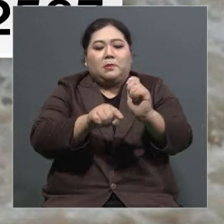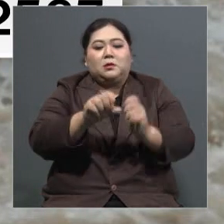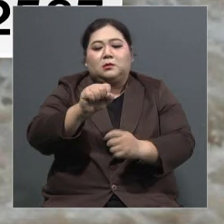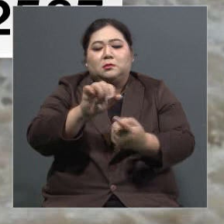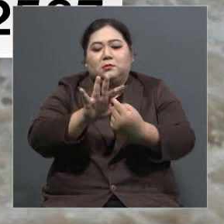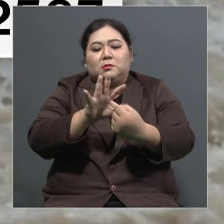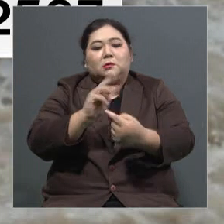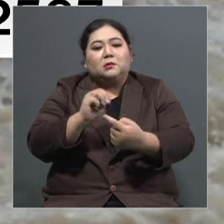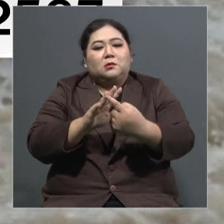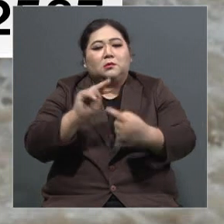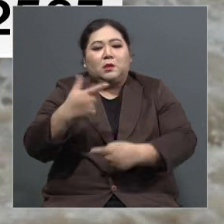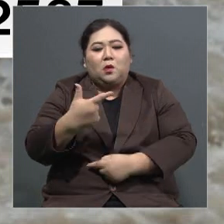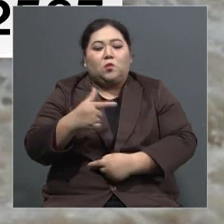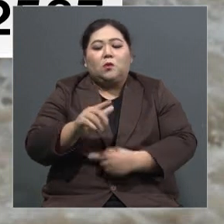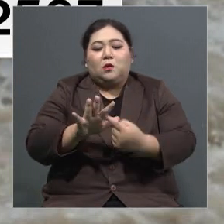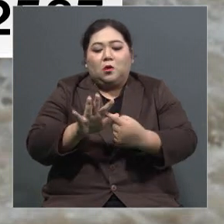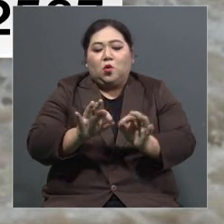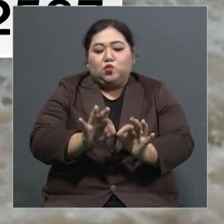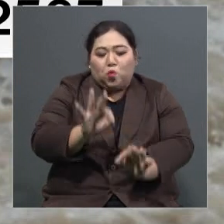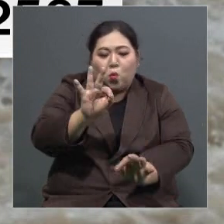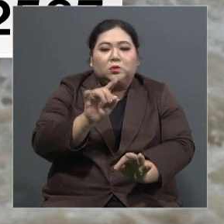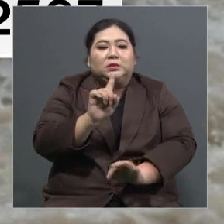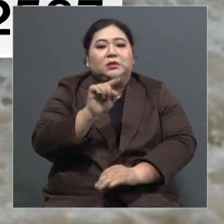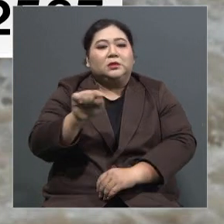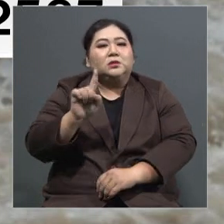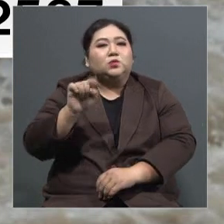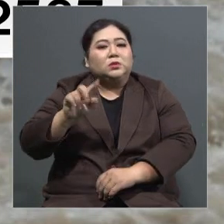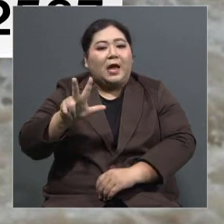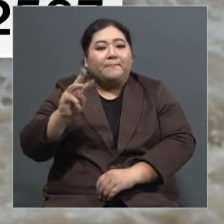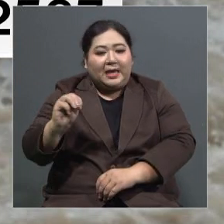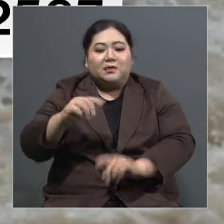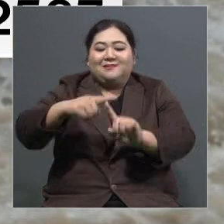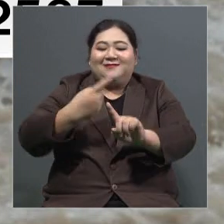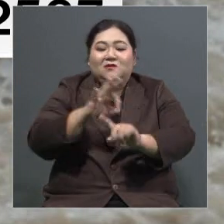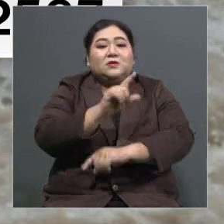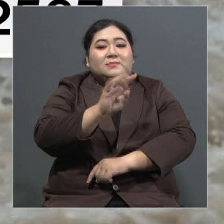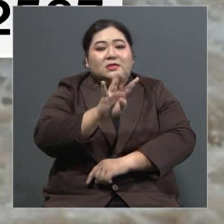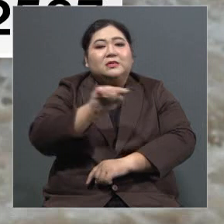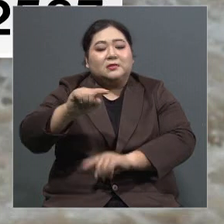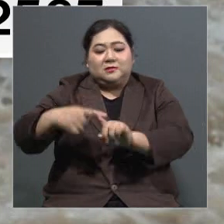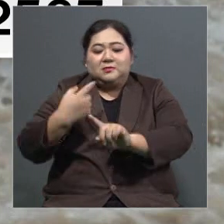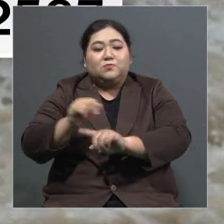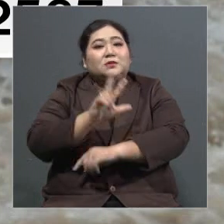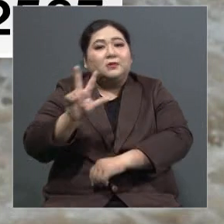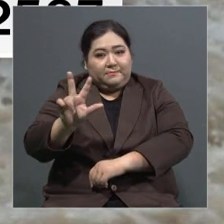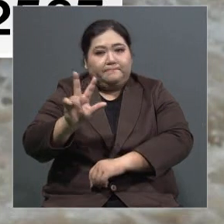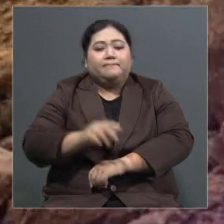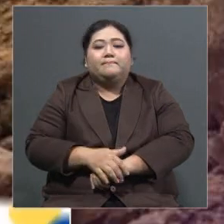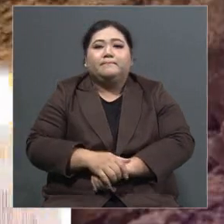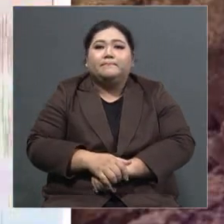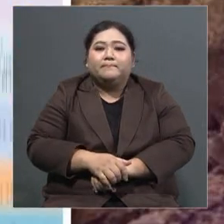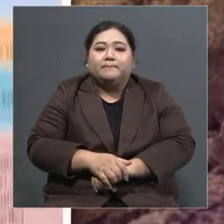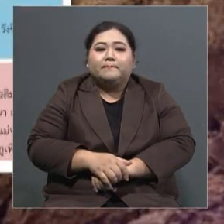ซมในช่วงวันที่ 24กันยายนถึง 3ตุลาคม 2567เช่นเดียวกันค่ะครับและจากการติดตามสถานการณ์